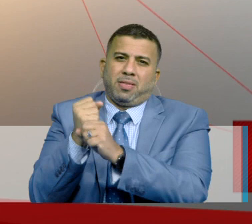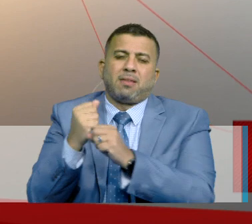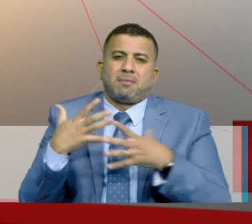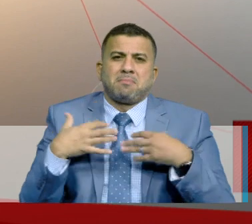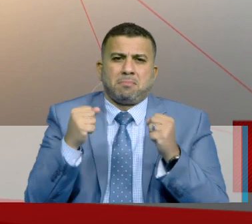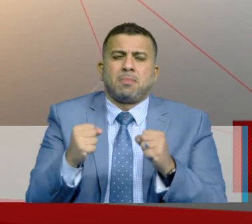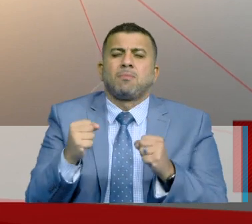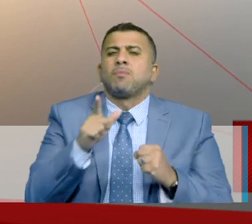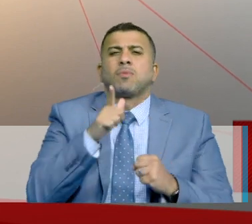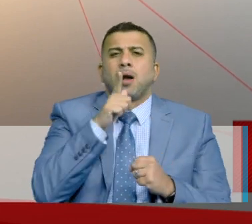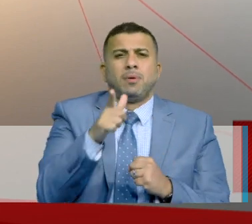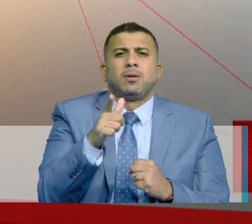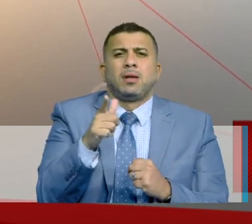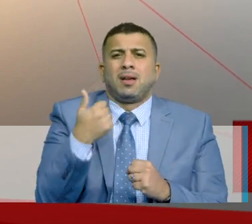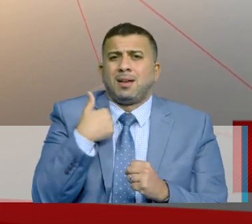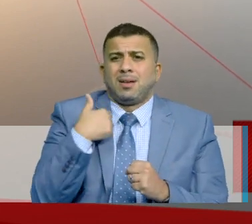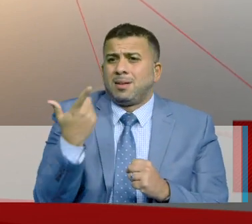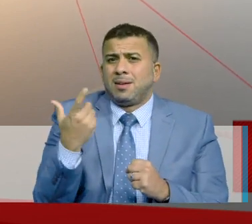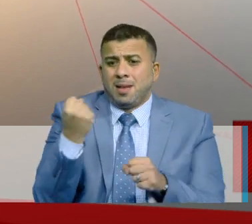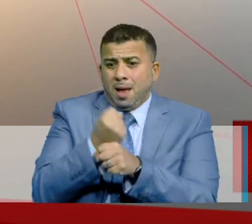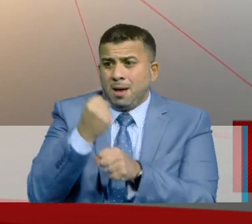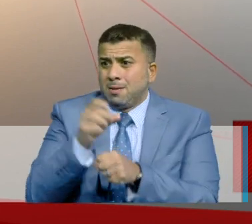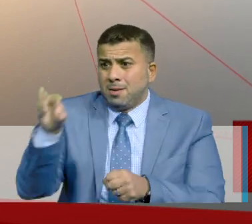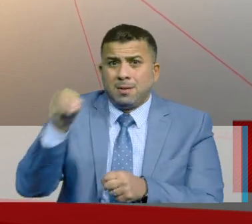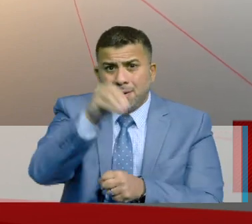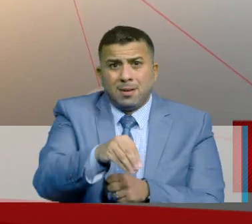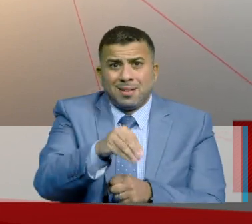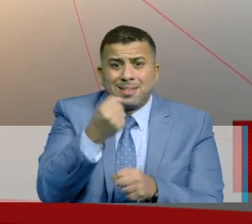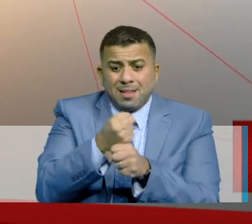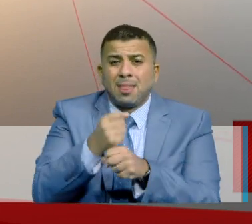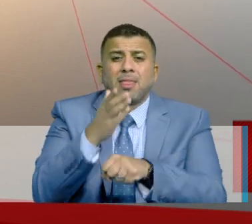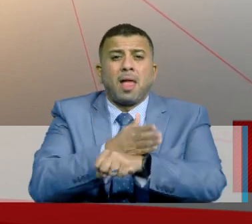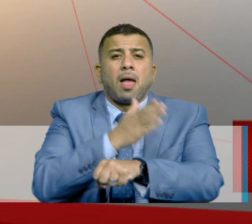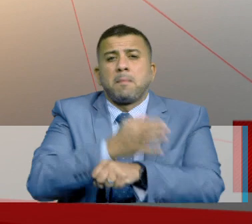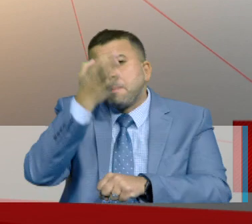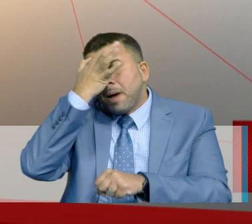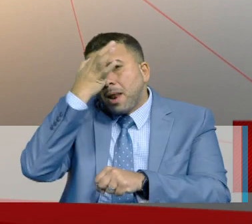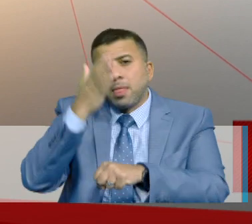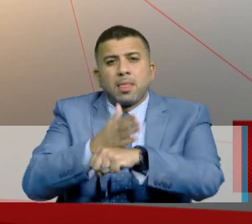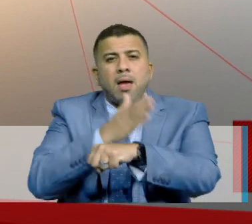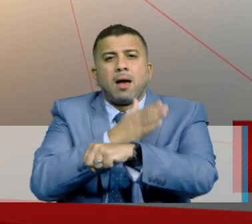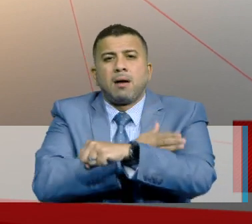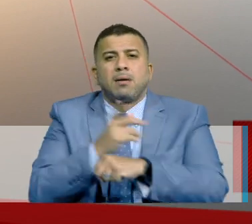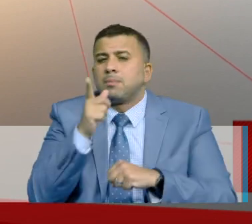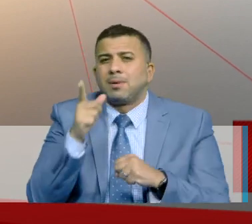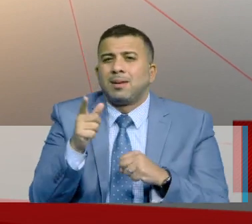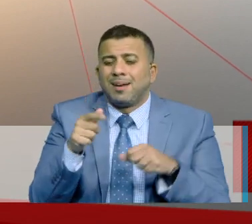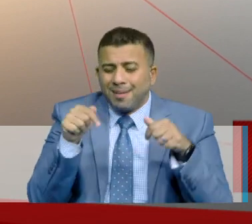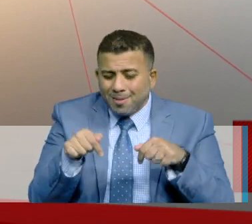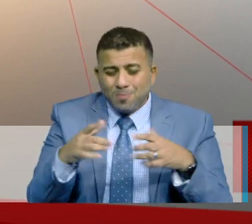ما ممكن قبل العمل ونحن نعرف هذا الدبل يعني هذا المرض يعني مش